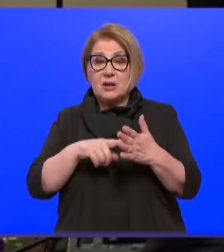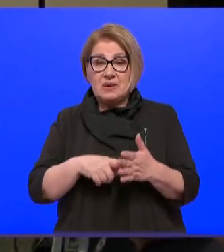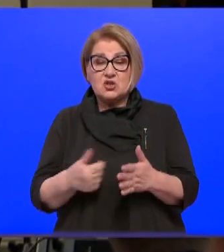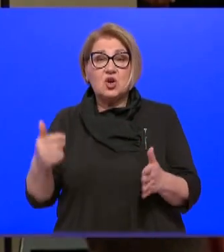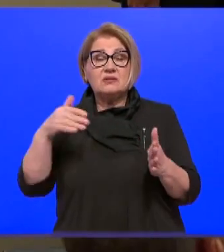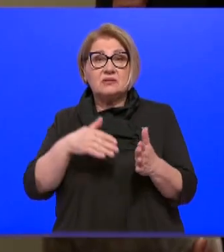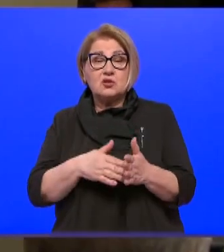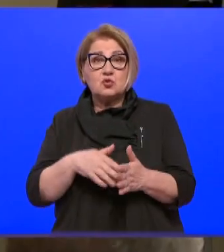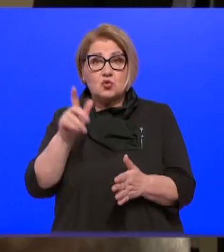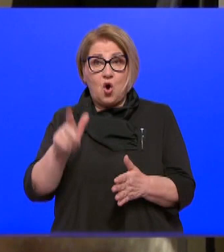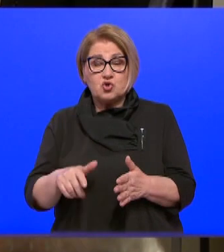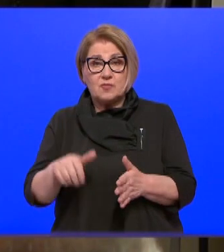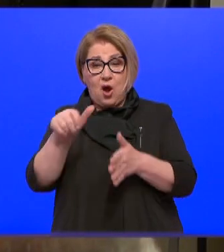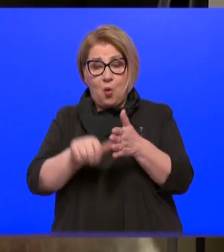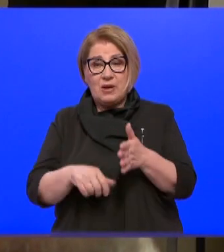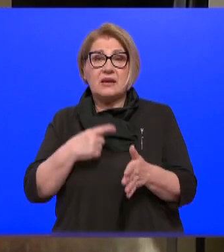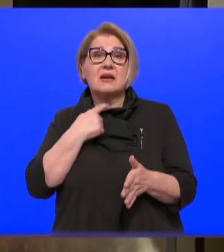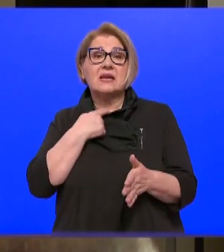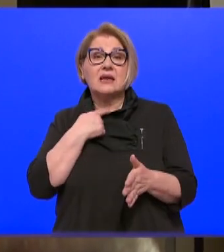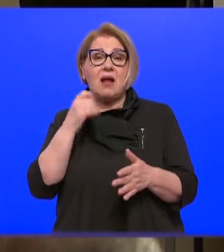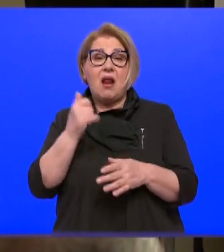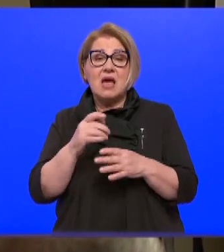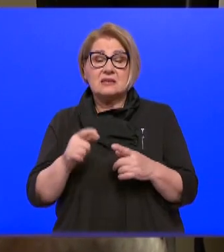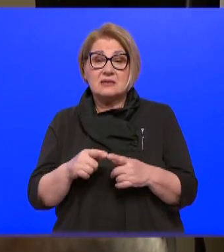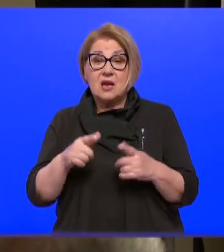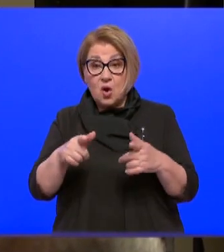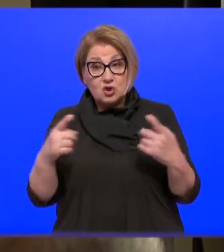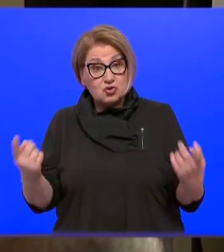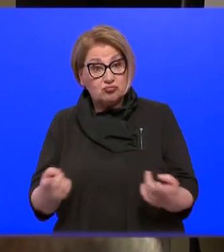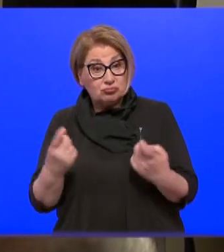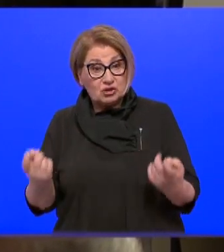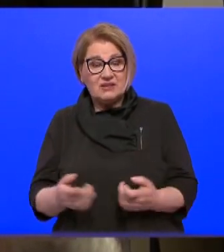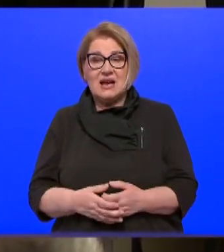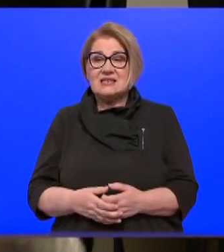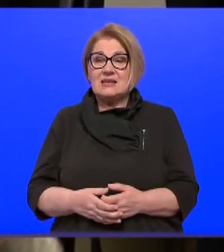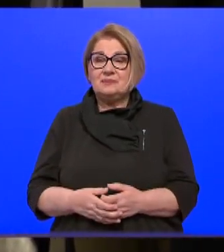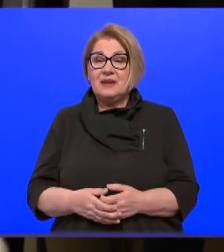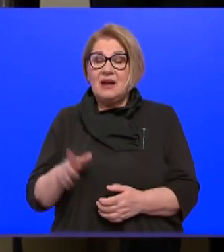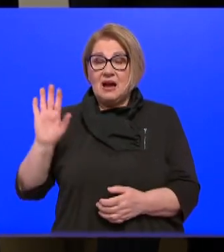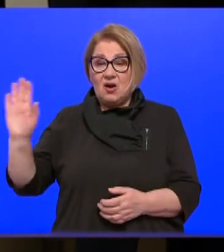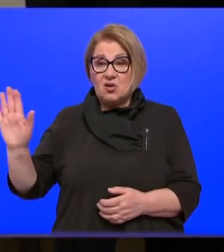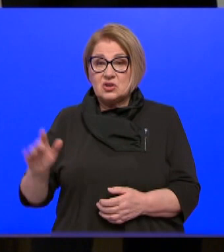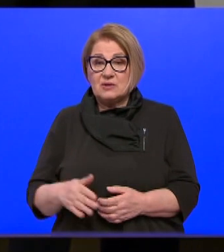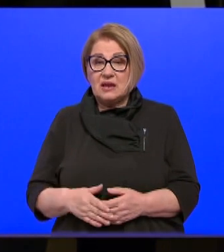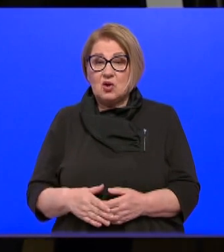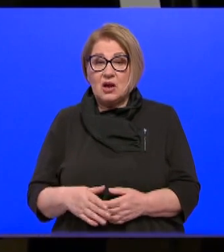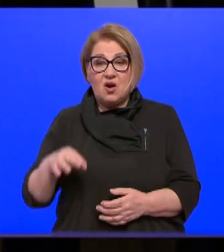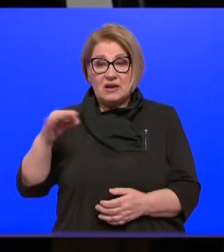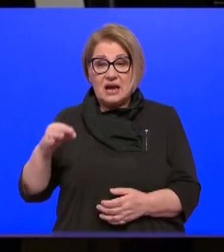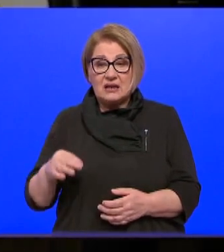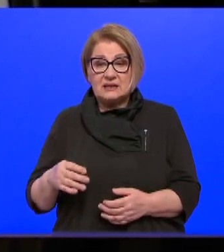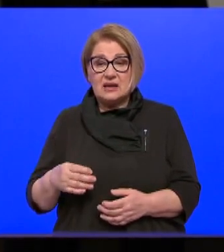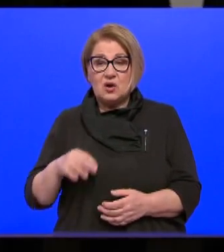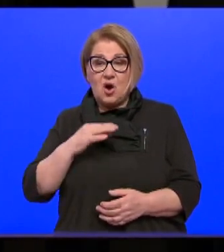1000 laringektomiranih. Oni su prije svega, njihova uloga je motivacijska. A zadaća svih nas, osobno mene, koja me ova sad nagrada